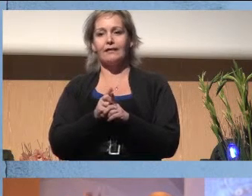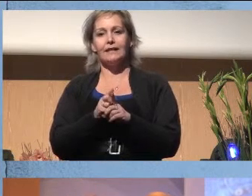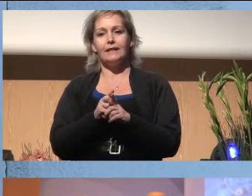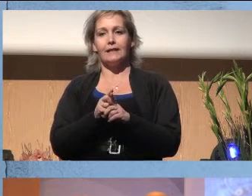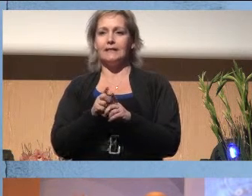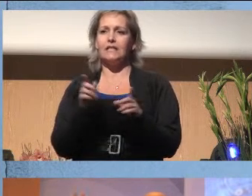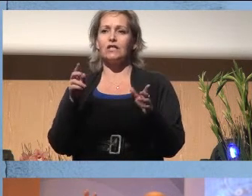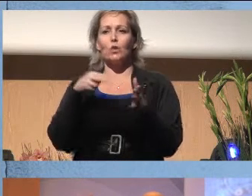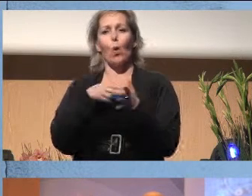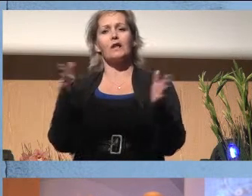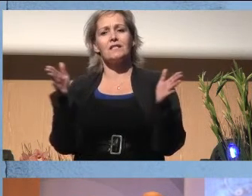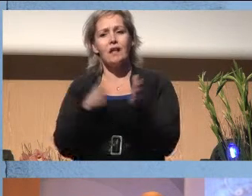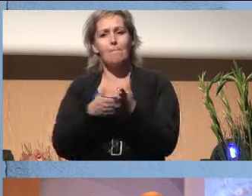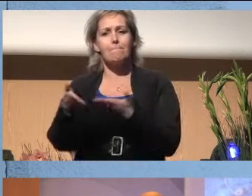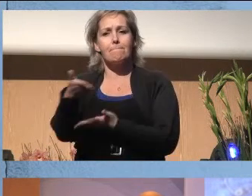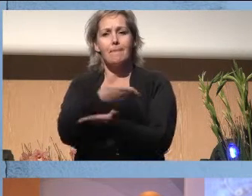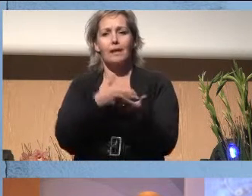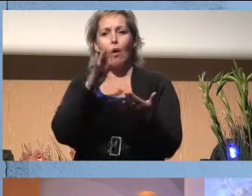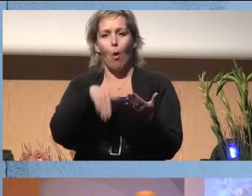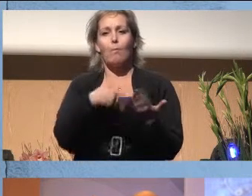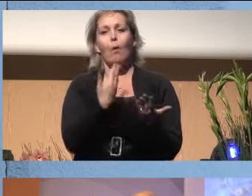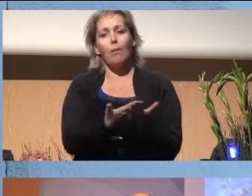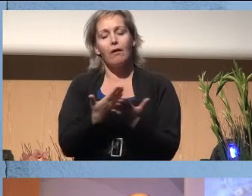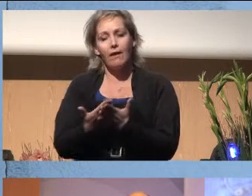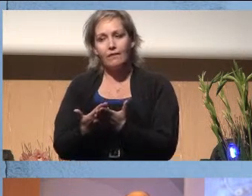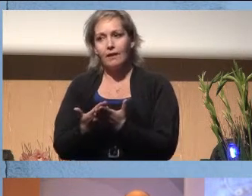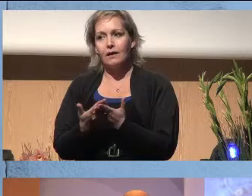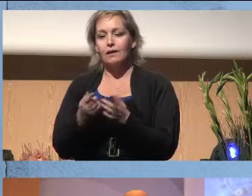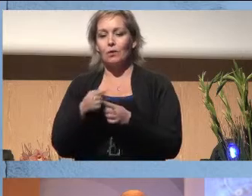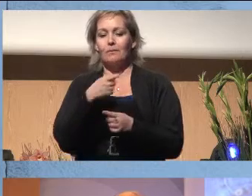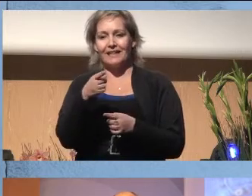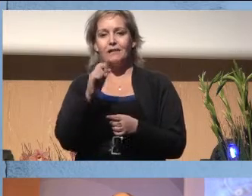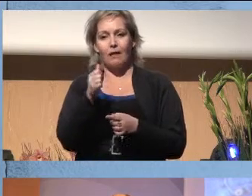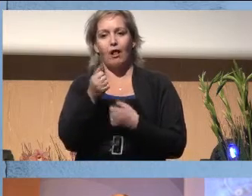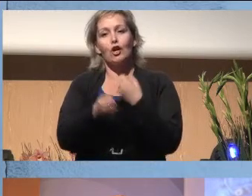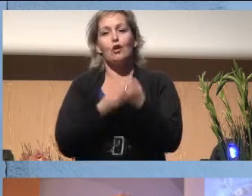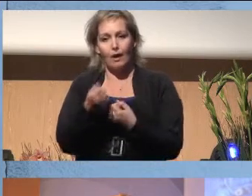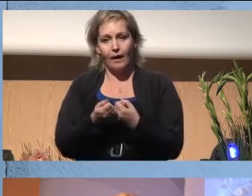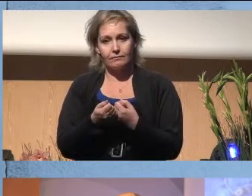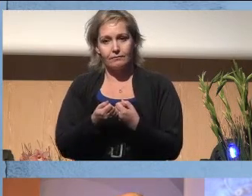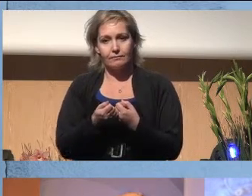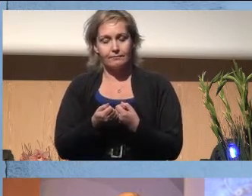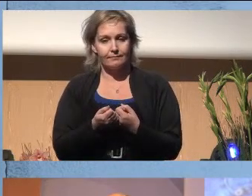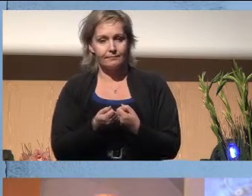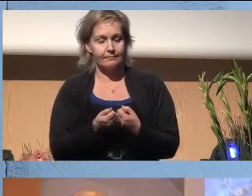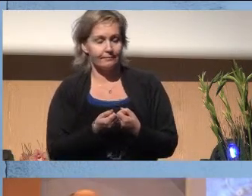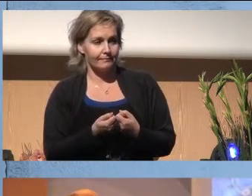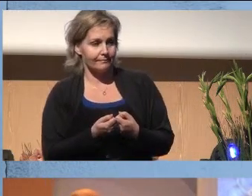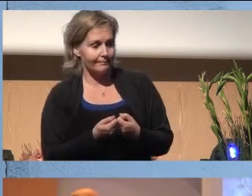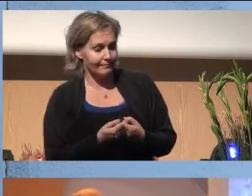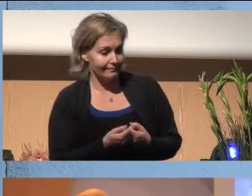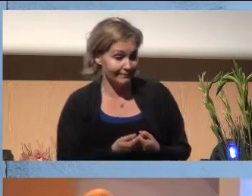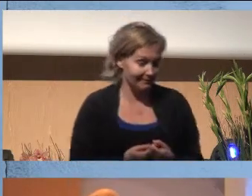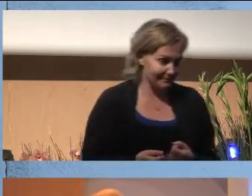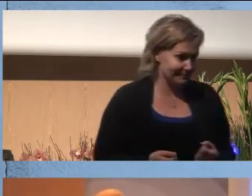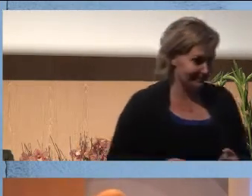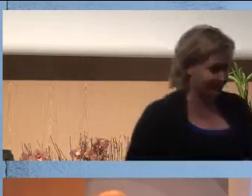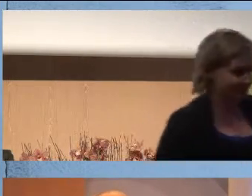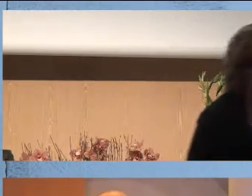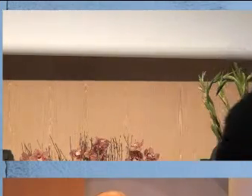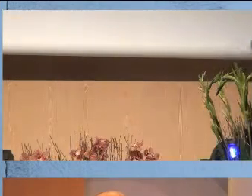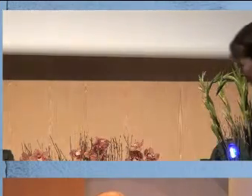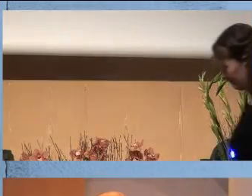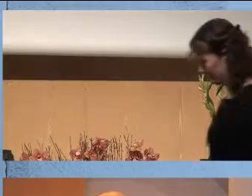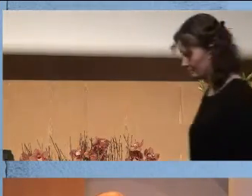står sammen om de oppgavene vi skal gjøre. Det er min